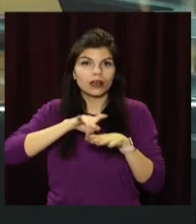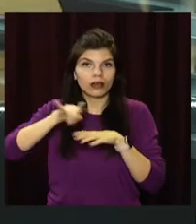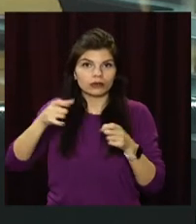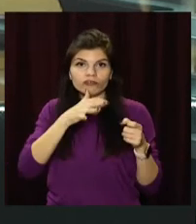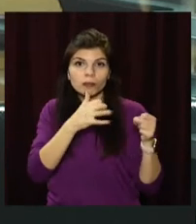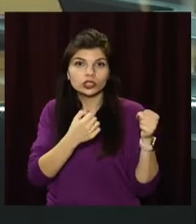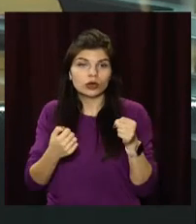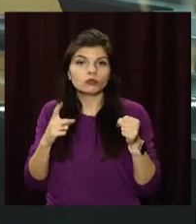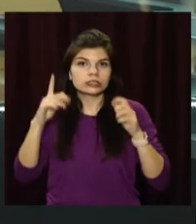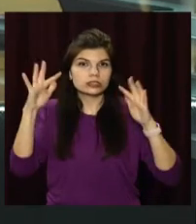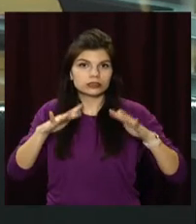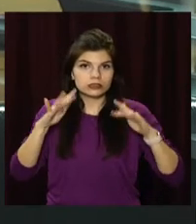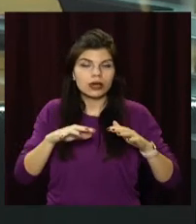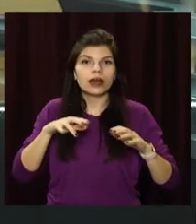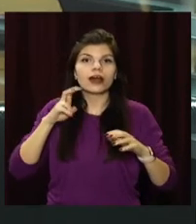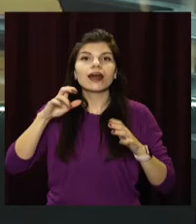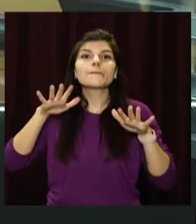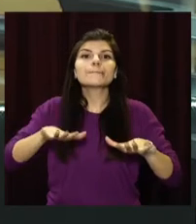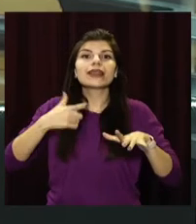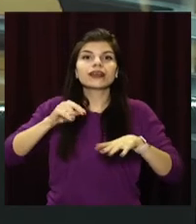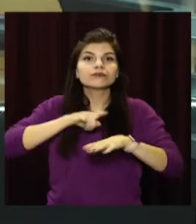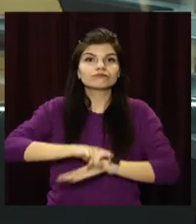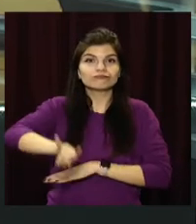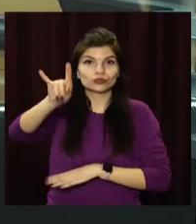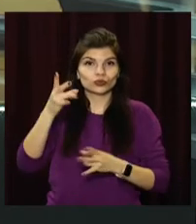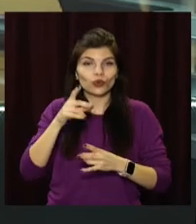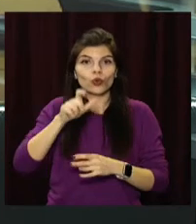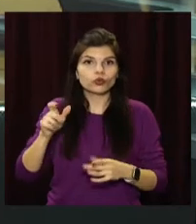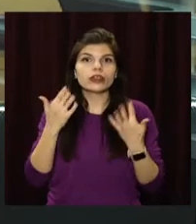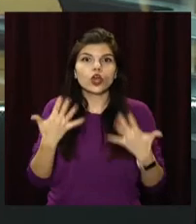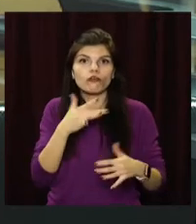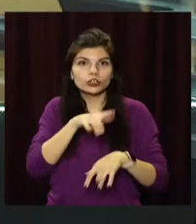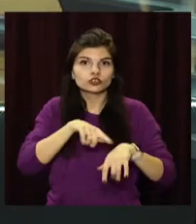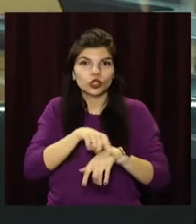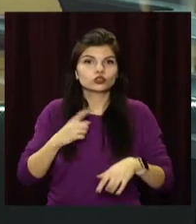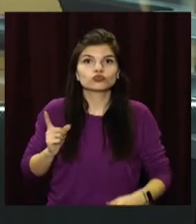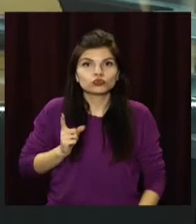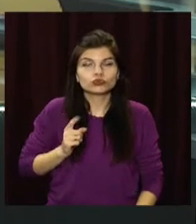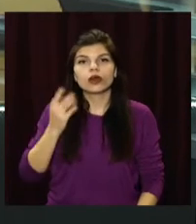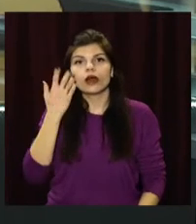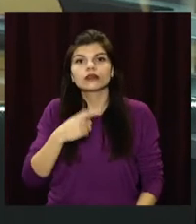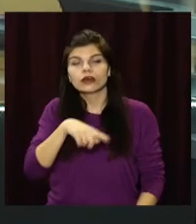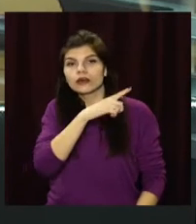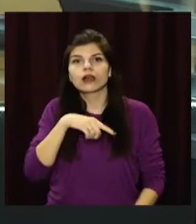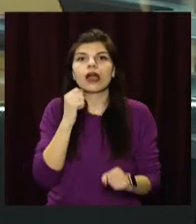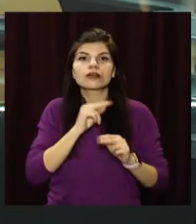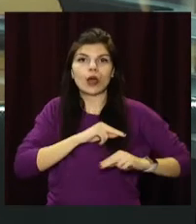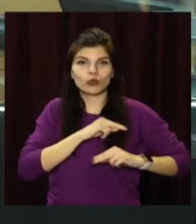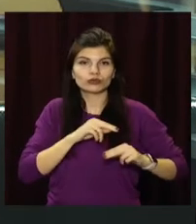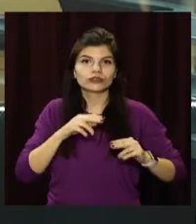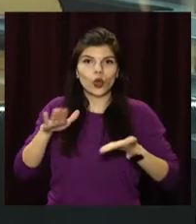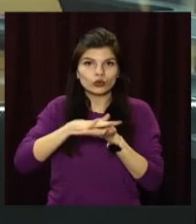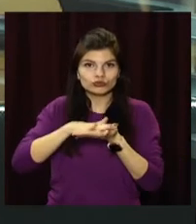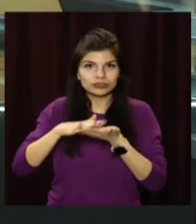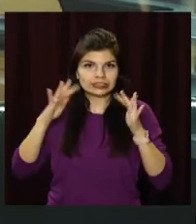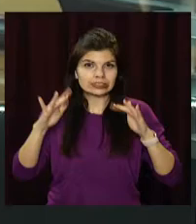Там засипало снігом злітно-посадкову смугу. Пасажири чекали кілька годин, допоки працівники розчистять сніг. Станом на цю